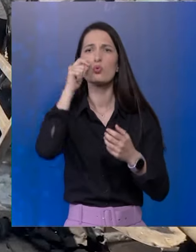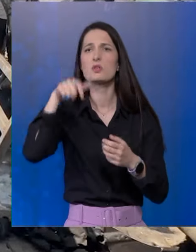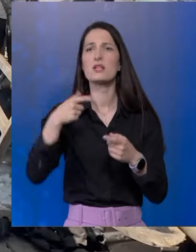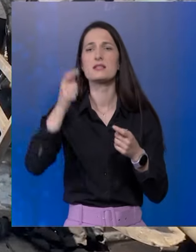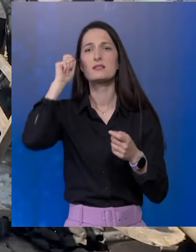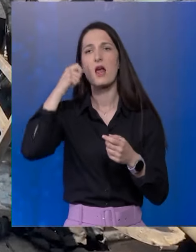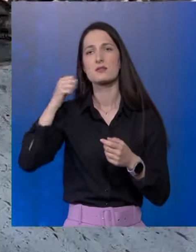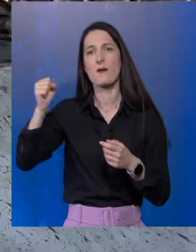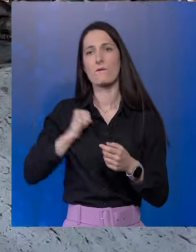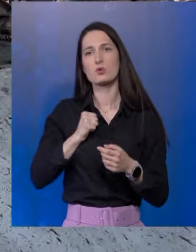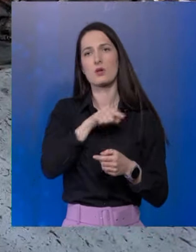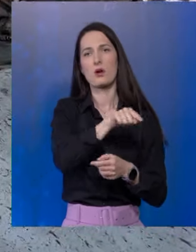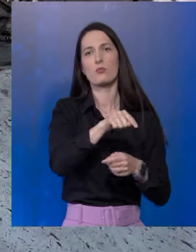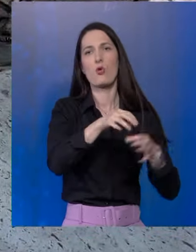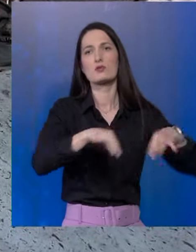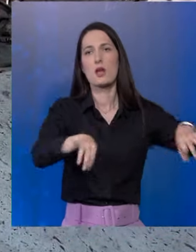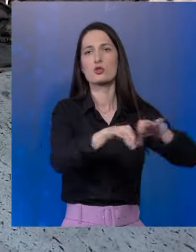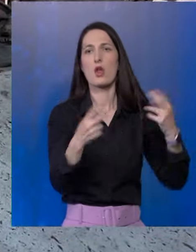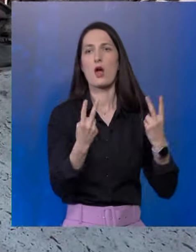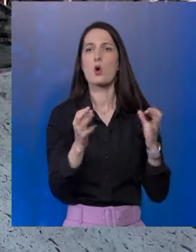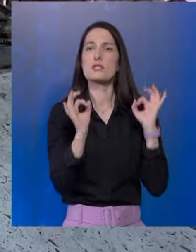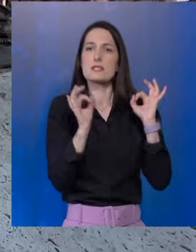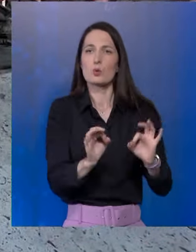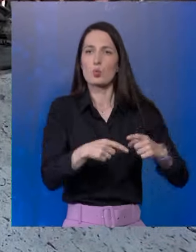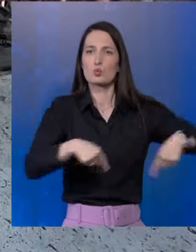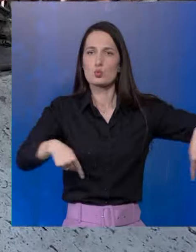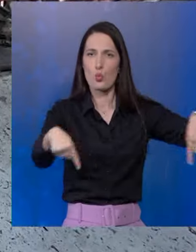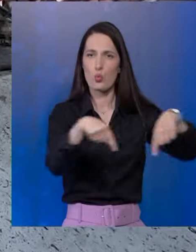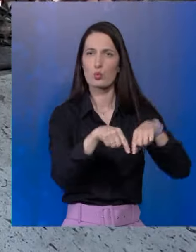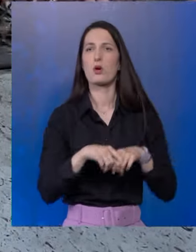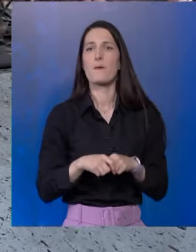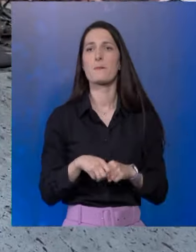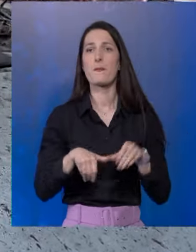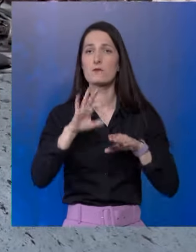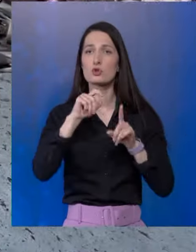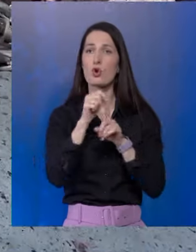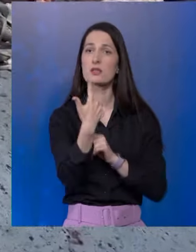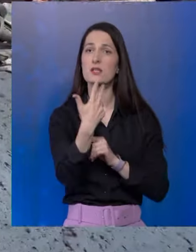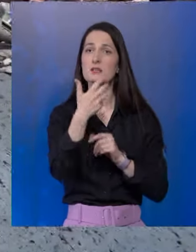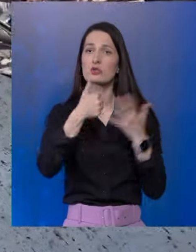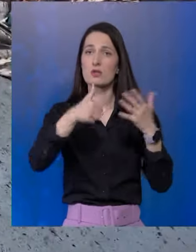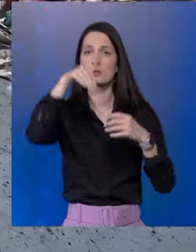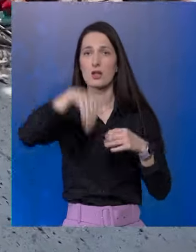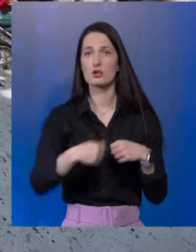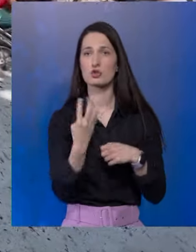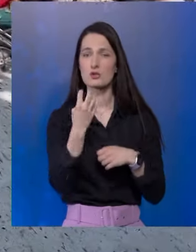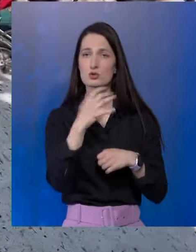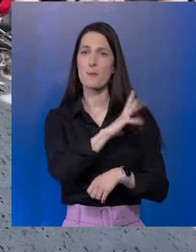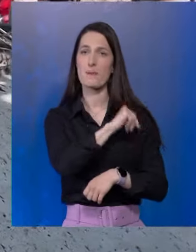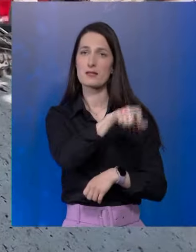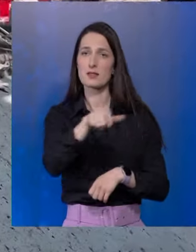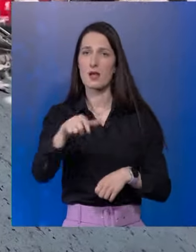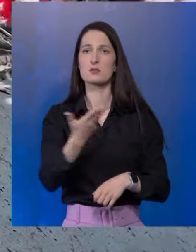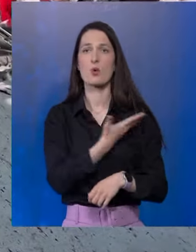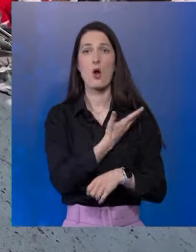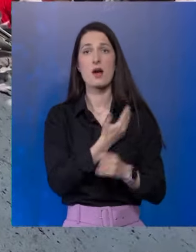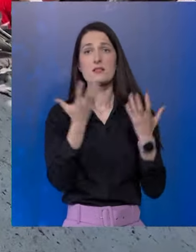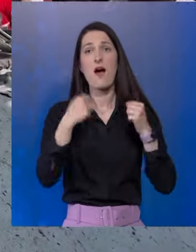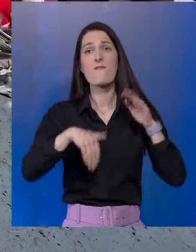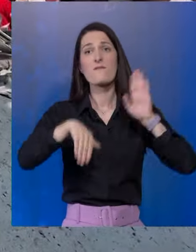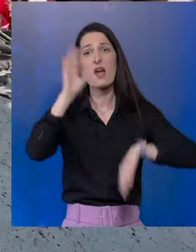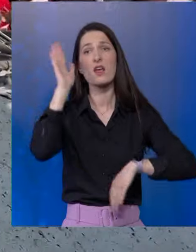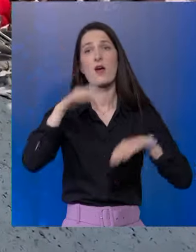zonu. Više od 36.400 Palestinaca je u Gazi poginulo od 7. oktobra, a velika većina su žene i djeca.